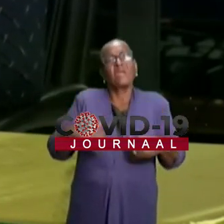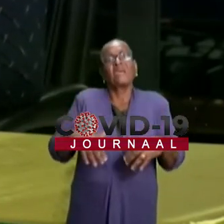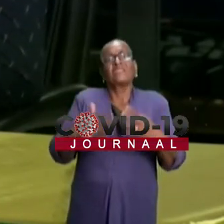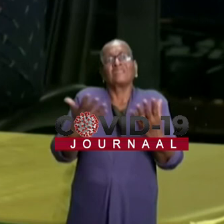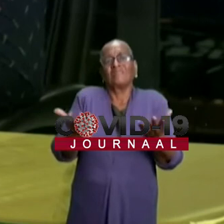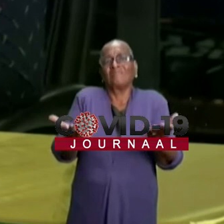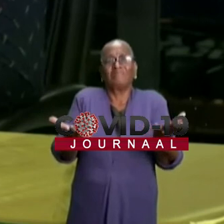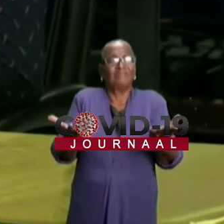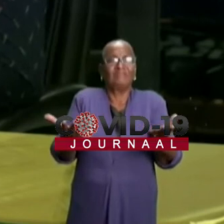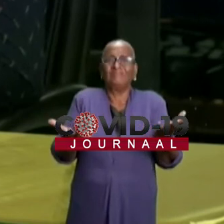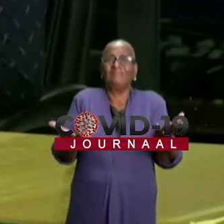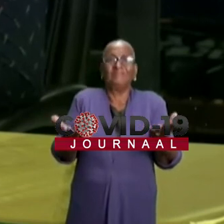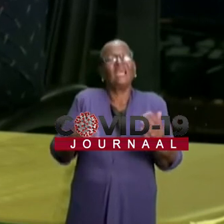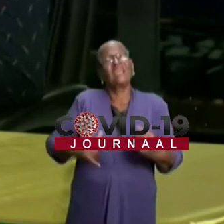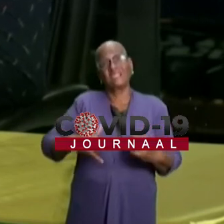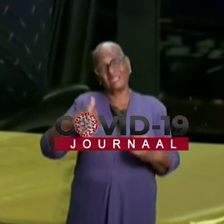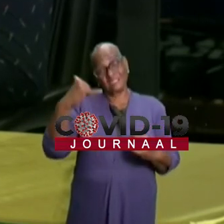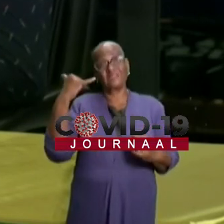En